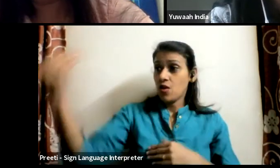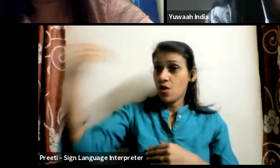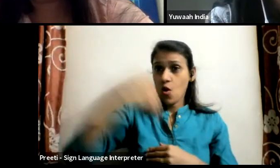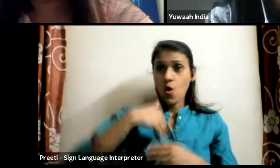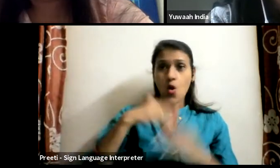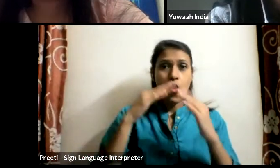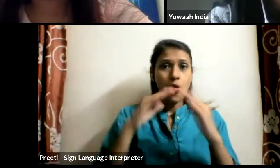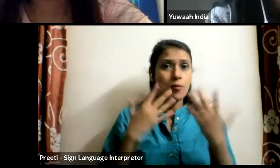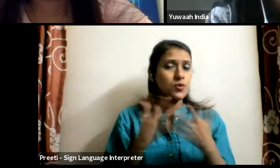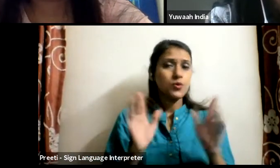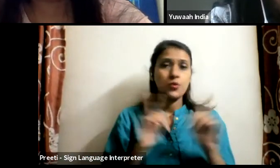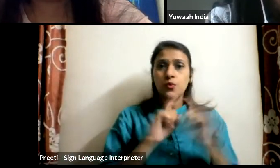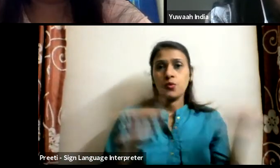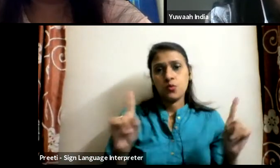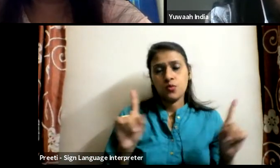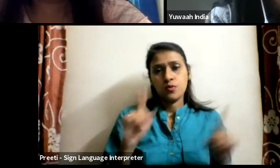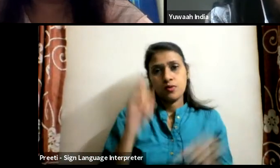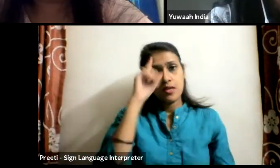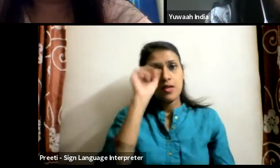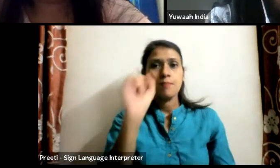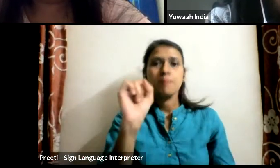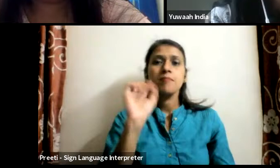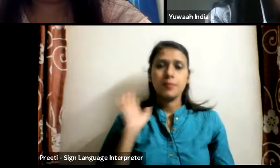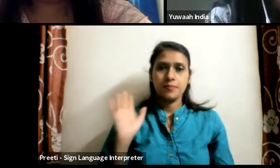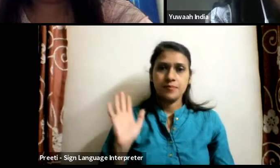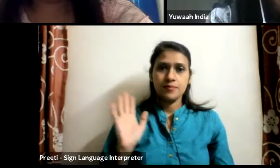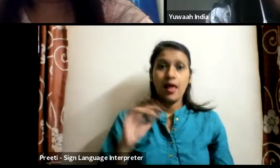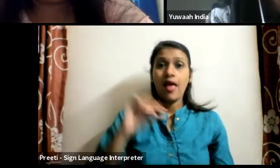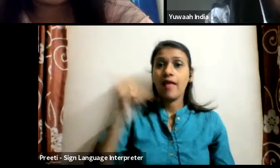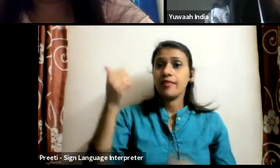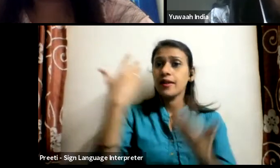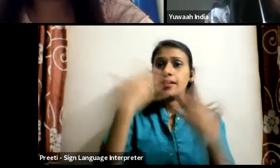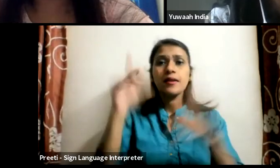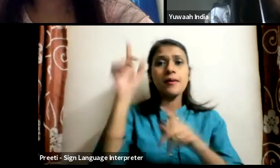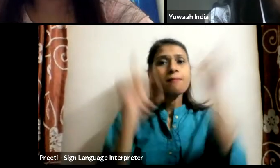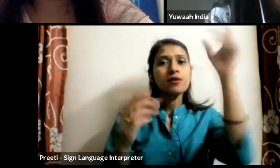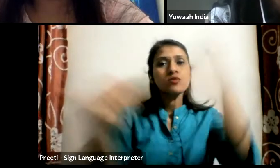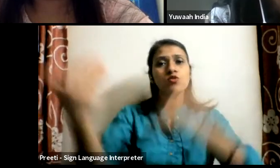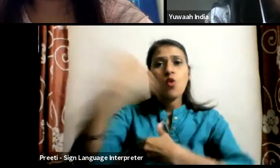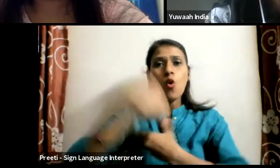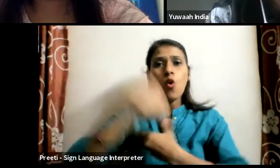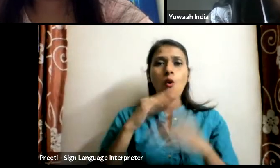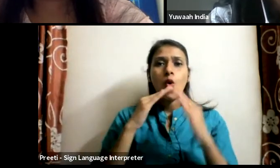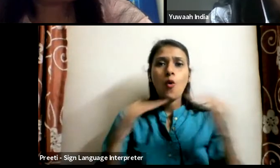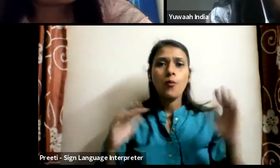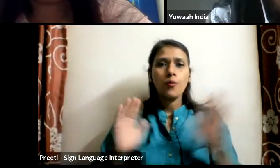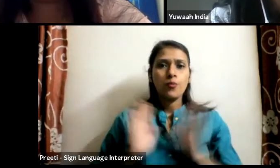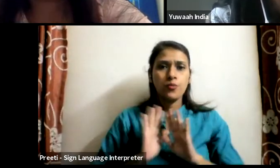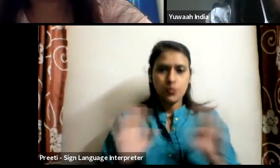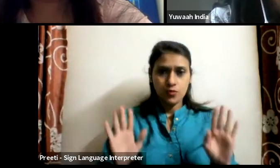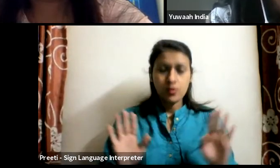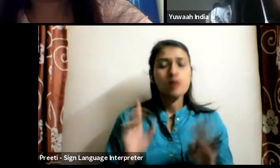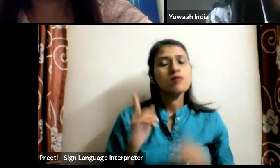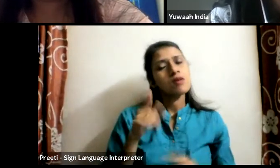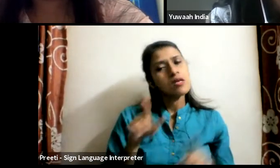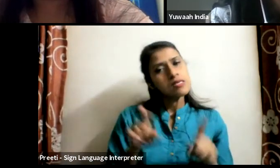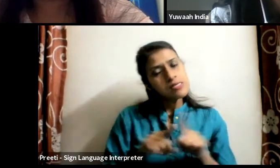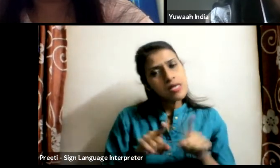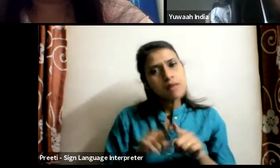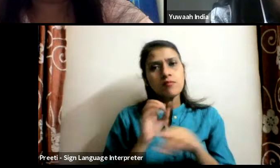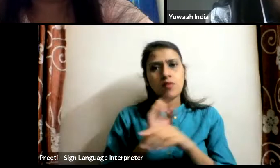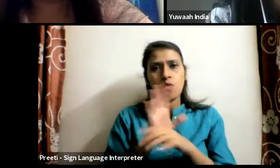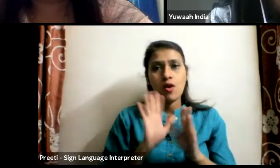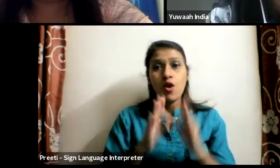इस बात का माइंडफुल रहना चाहिए। कभी कभी ऐसा देखा गया है एंड एडवाइस भी ये करते हैं कि जैसे